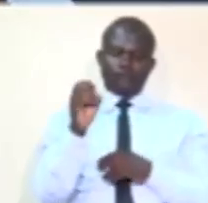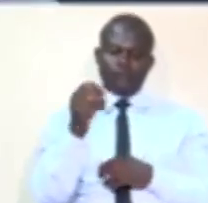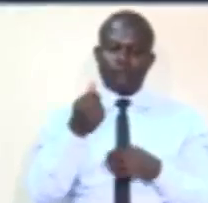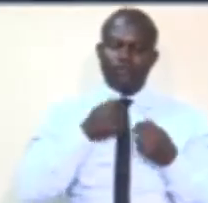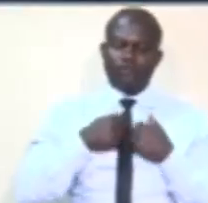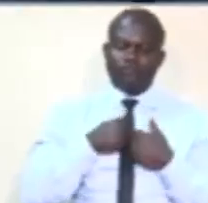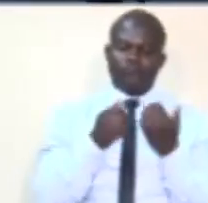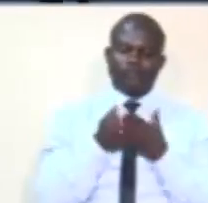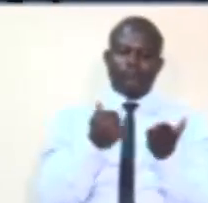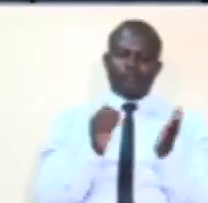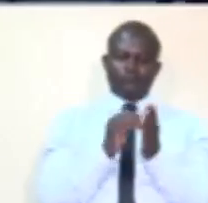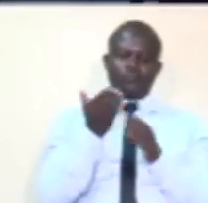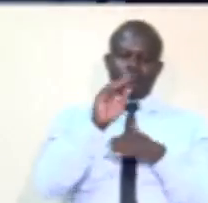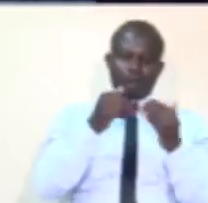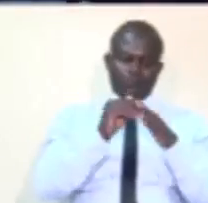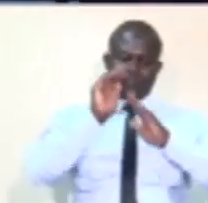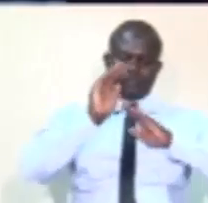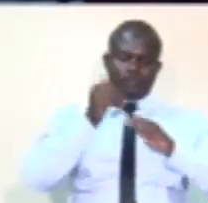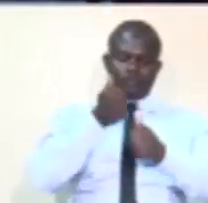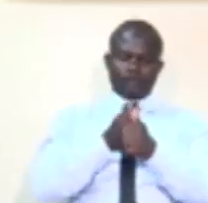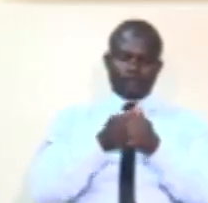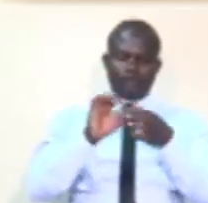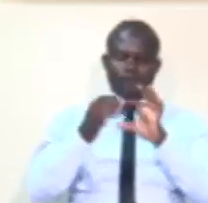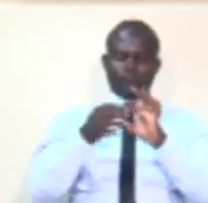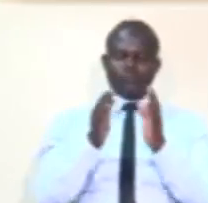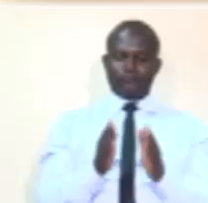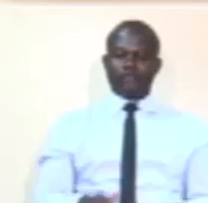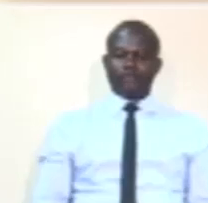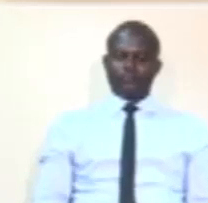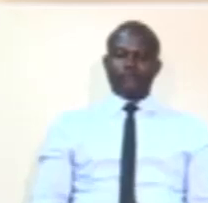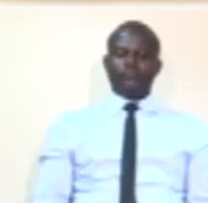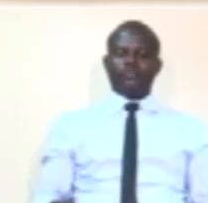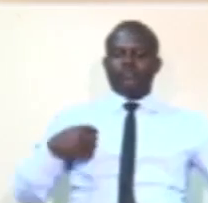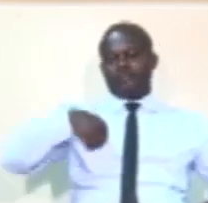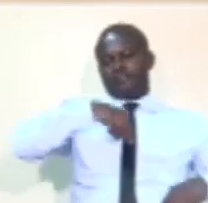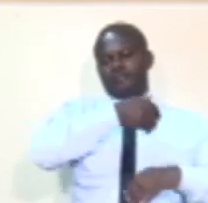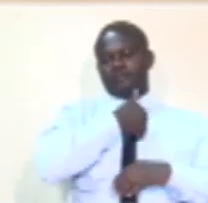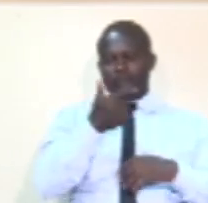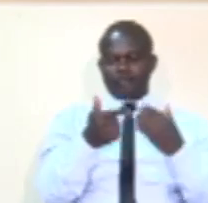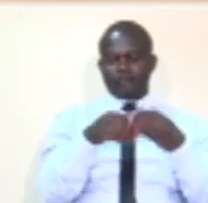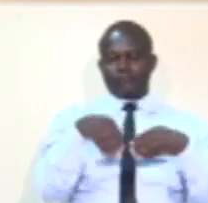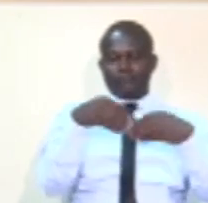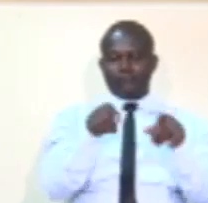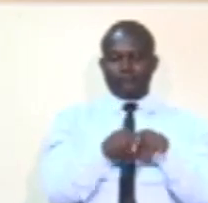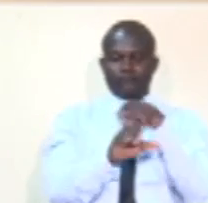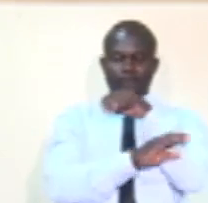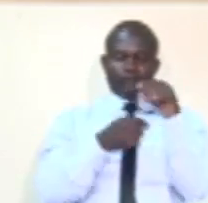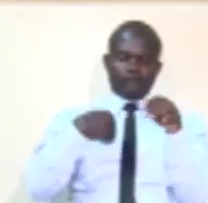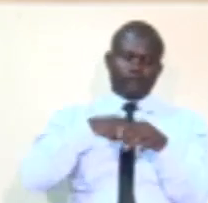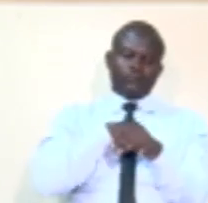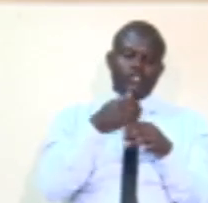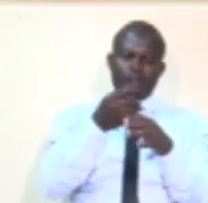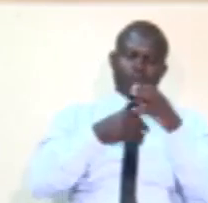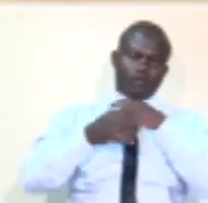Rwanda, akagaruka ku ruhare rwa buri mufatanyabikorwa. Dufite ibyo tuzatanga nk'igihugu cyacu, aho urwo ruganda